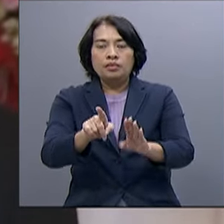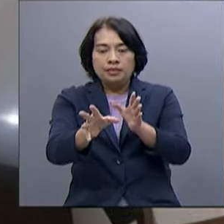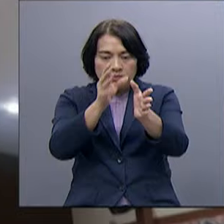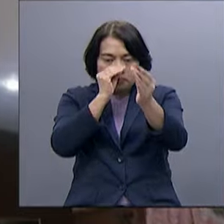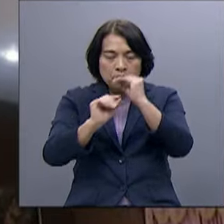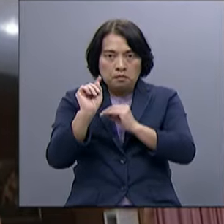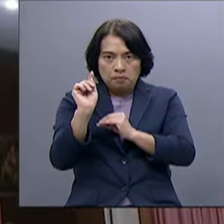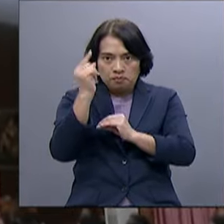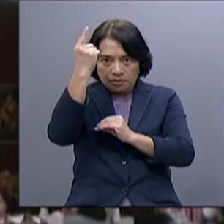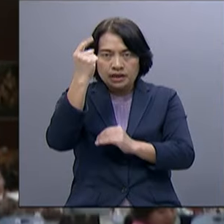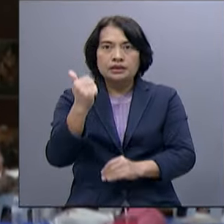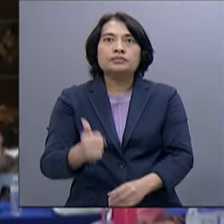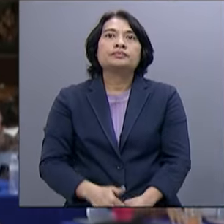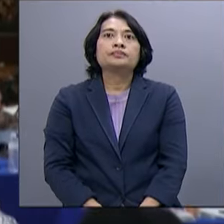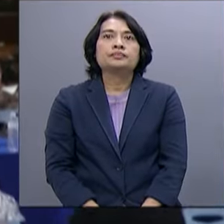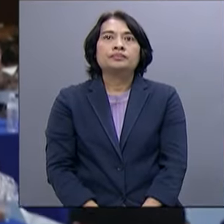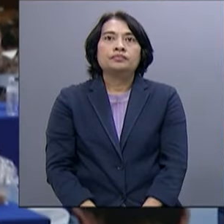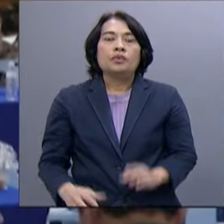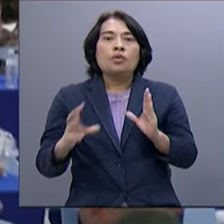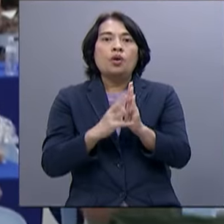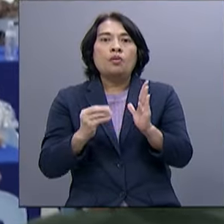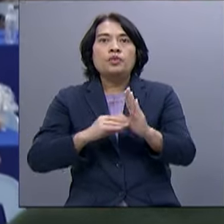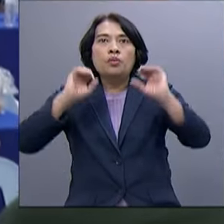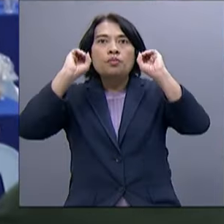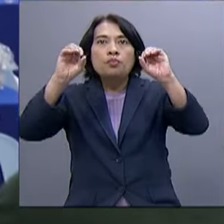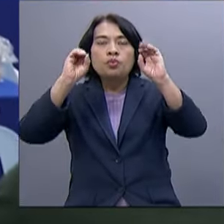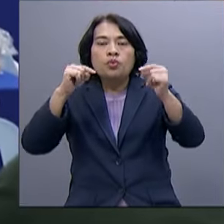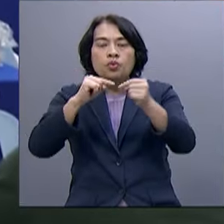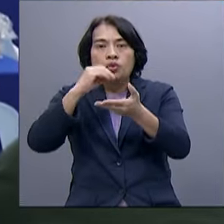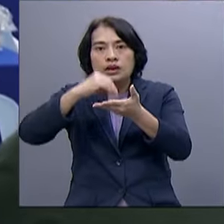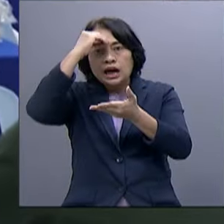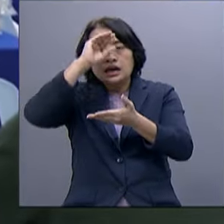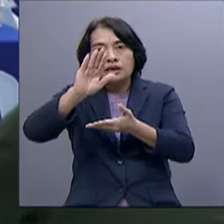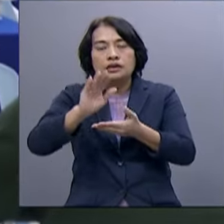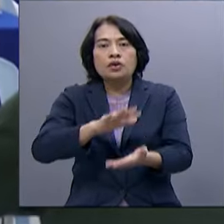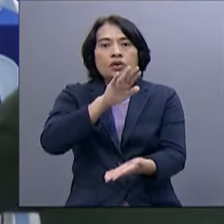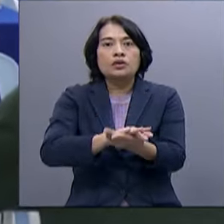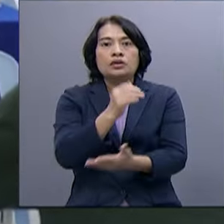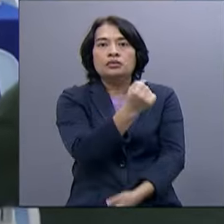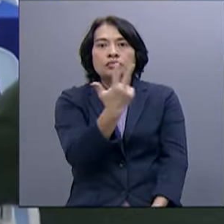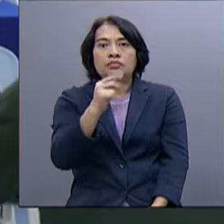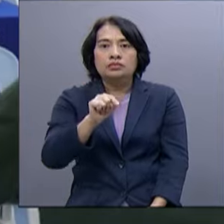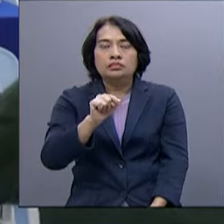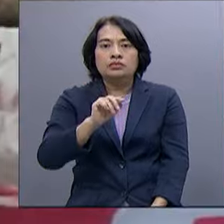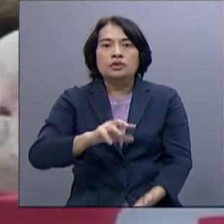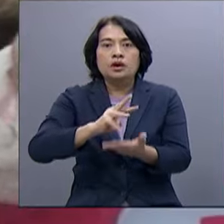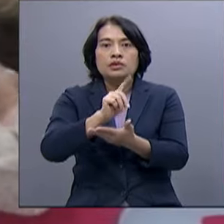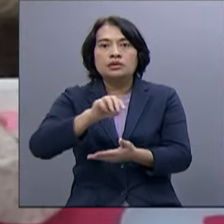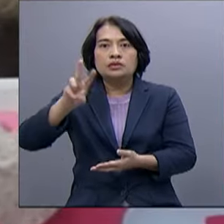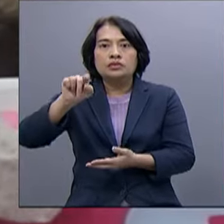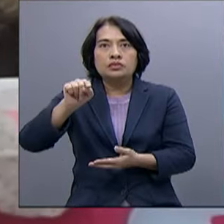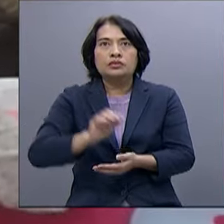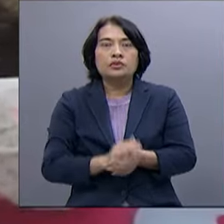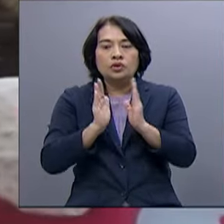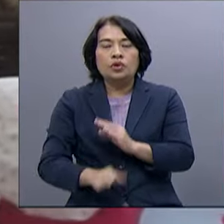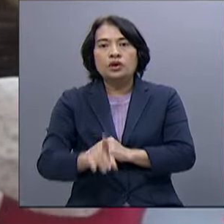ากขึ้น โดยการอบรมครูและบุคลากรทางการศึกษาจาก3โรงเรียนในระดับมัธยมศึกษา191ค